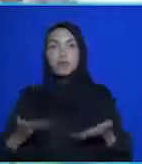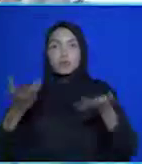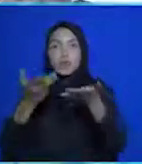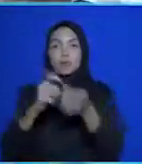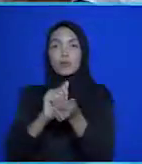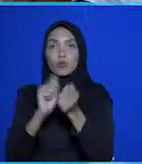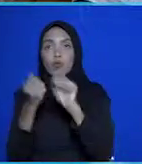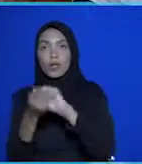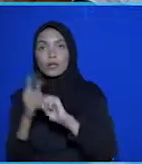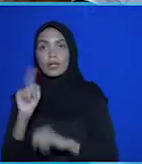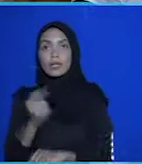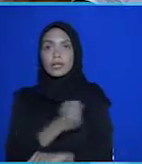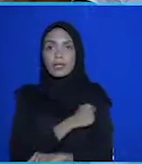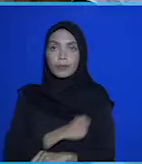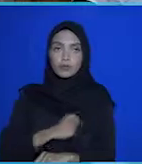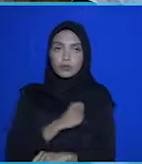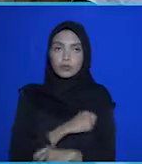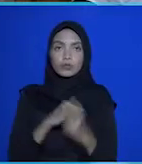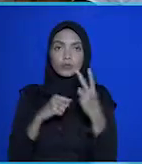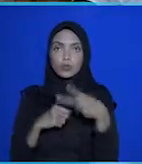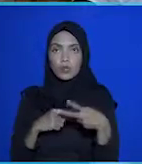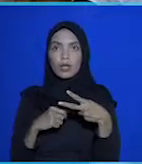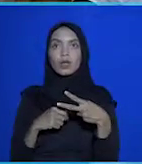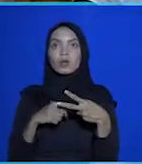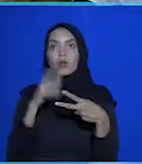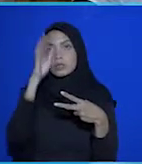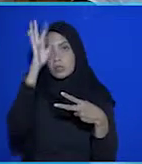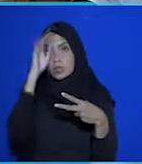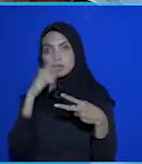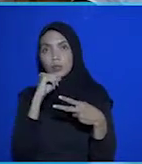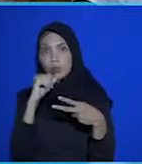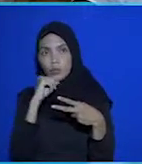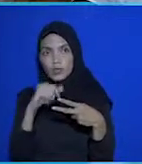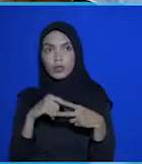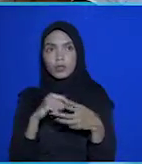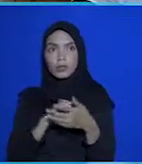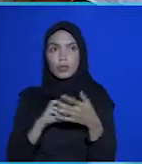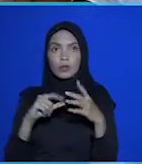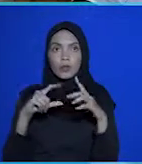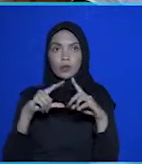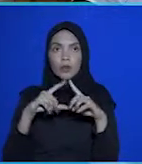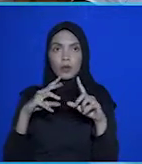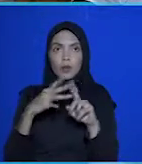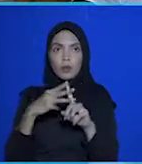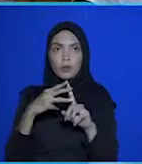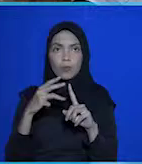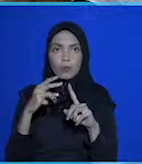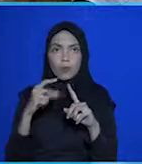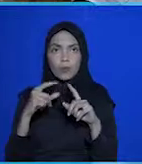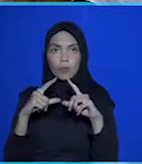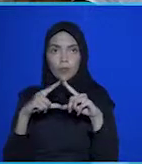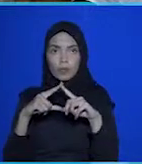Kemensos. Sumber berikutnya adalah Bapak Hambra Samal. Beliau